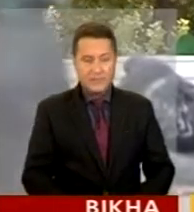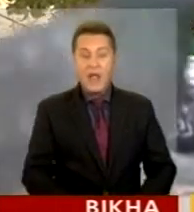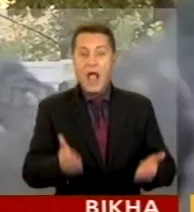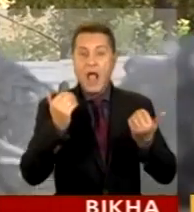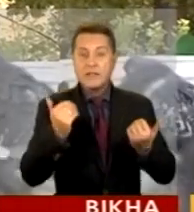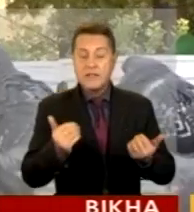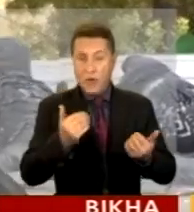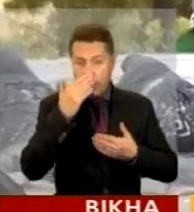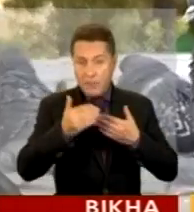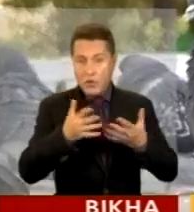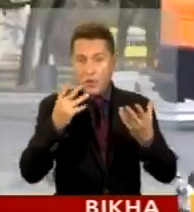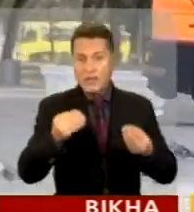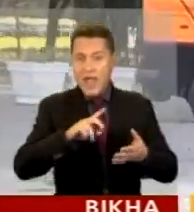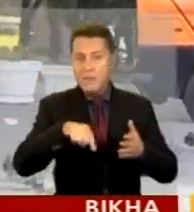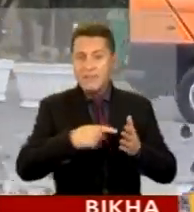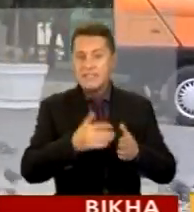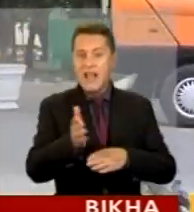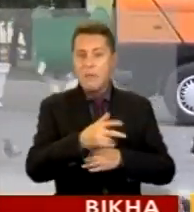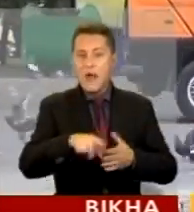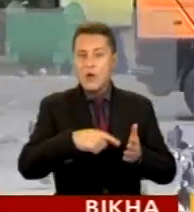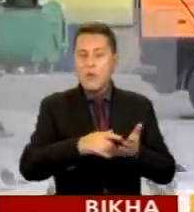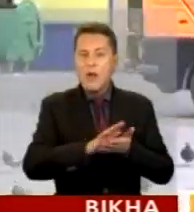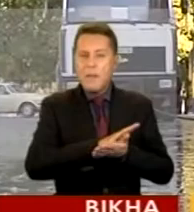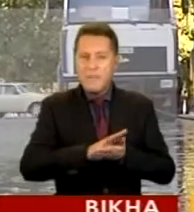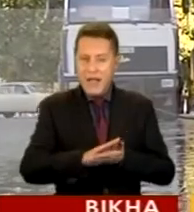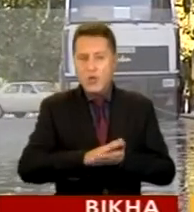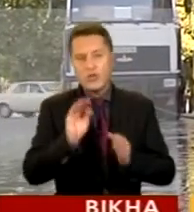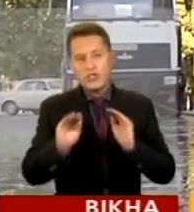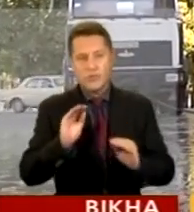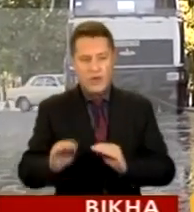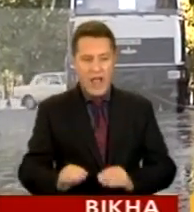Сьогодні, напередодні Дня міста, Маріуполь миють, чепурять.